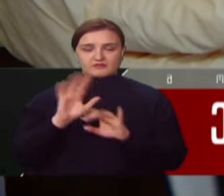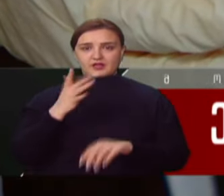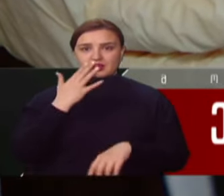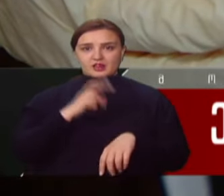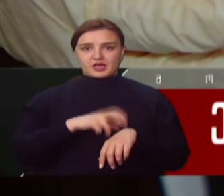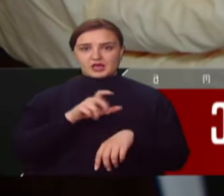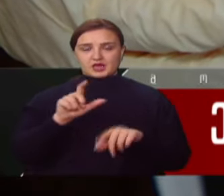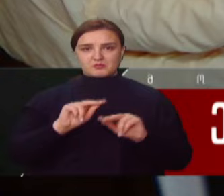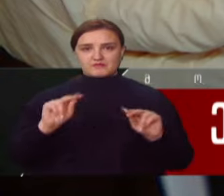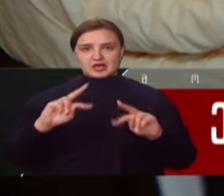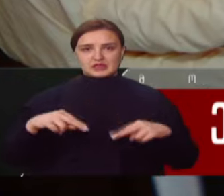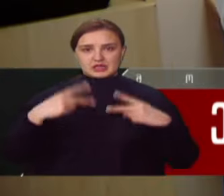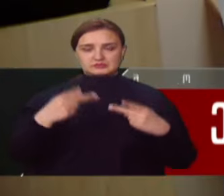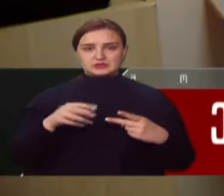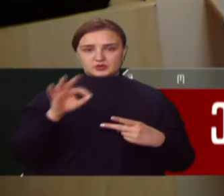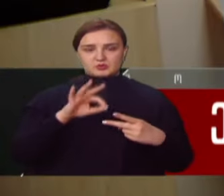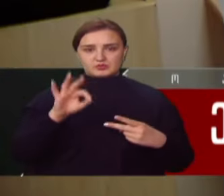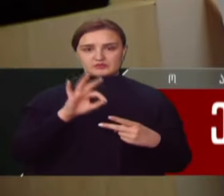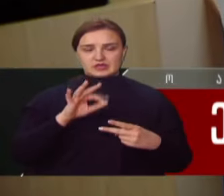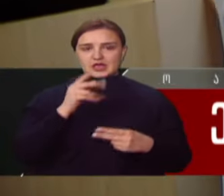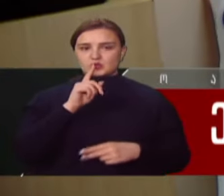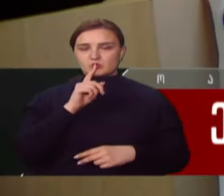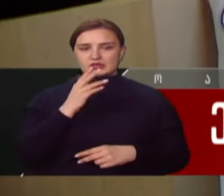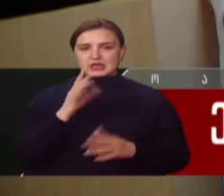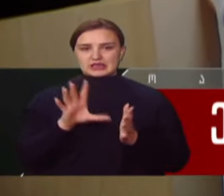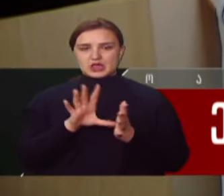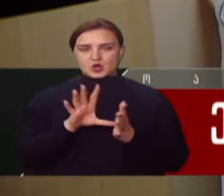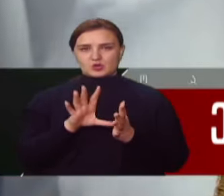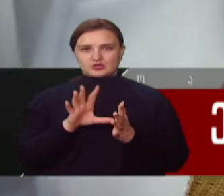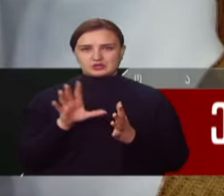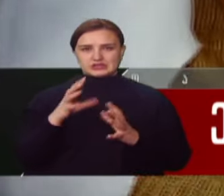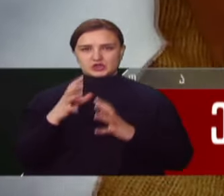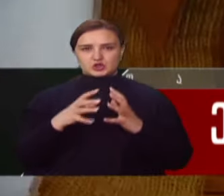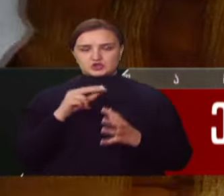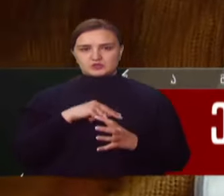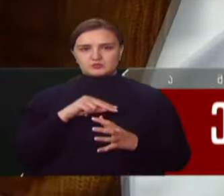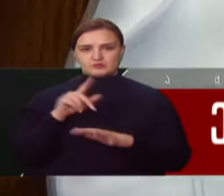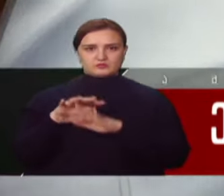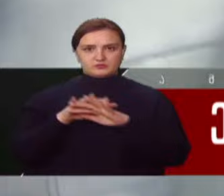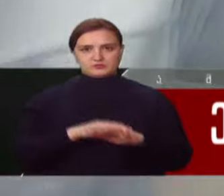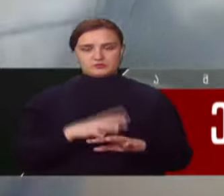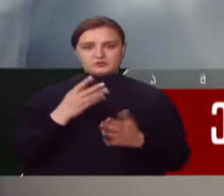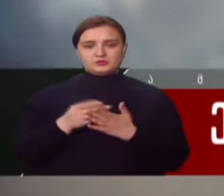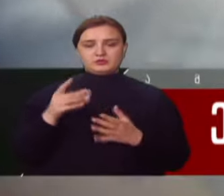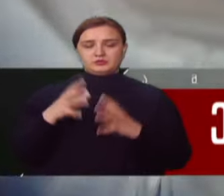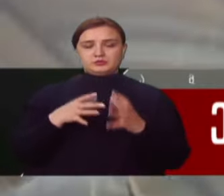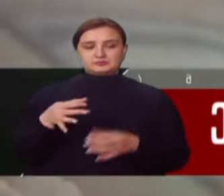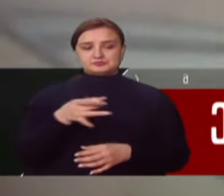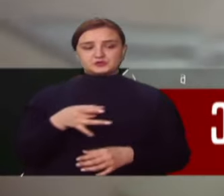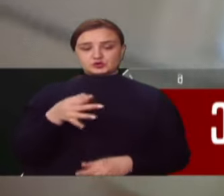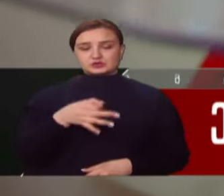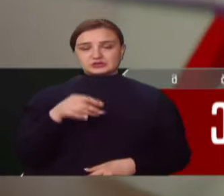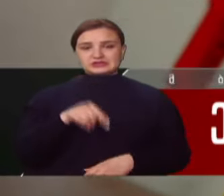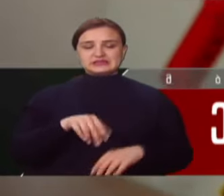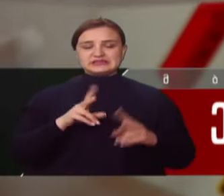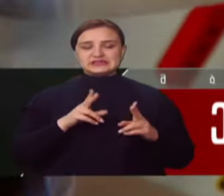ექიმების გადამზადება ატომური ენერგიის საერთაშორისო სააგენტოს ეგიდით მიმდინარეობს. საერთაშორისო ორგანიზაციამ საქართველოში არსებული კიბოს